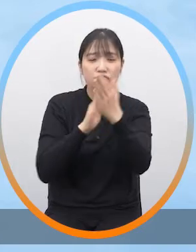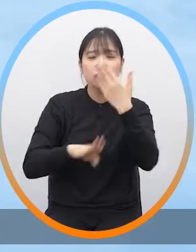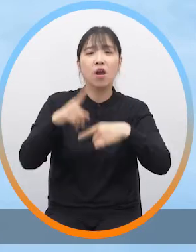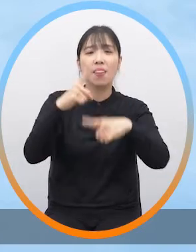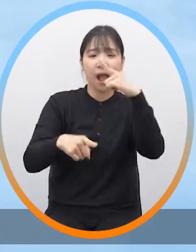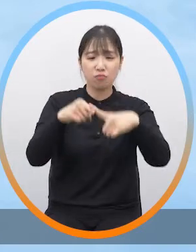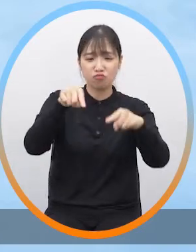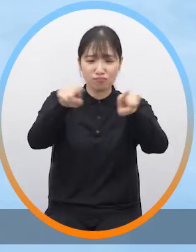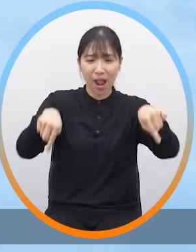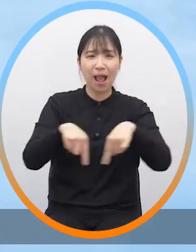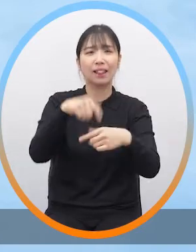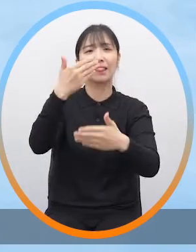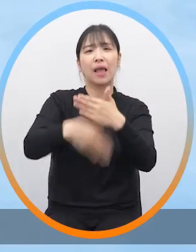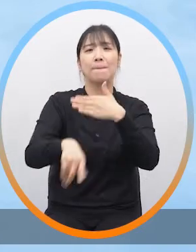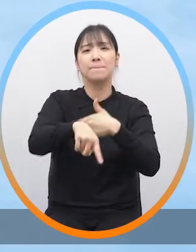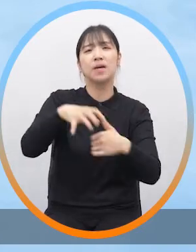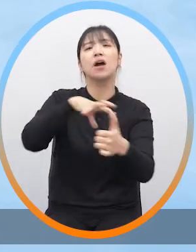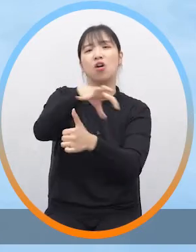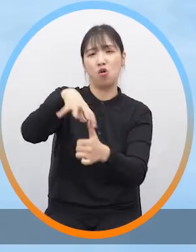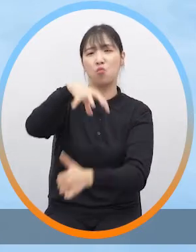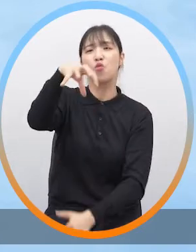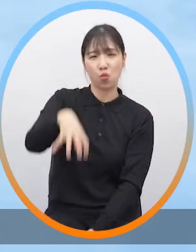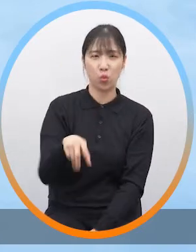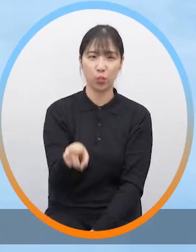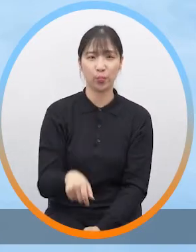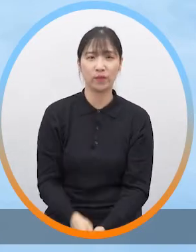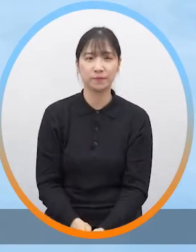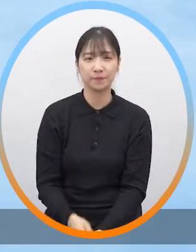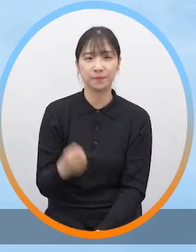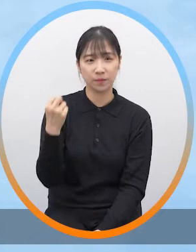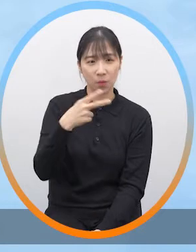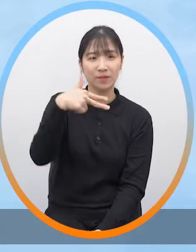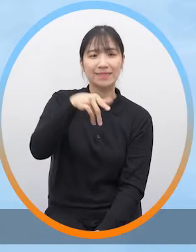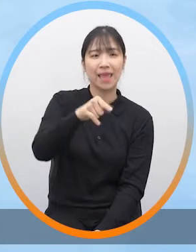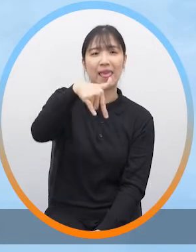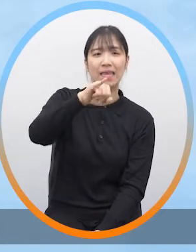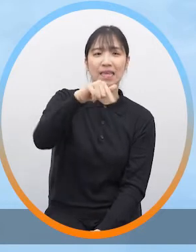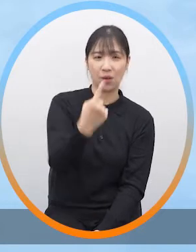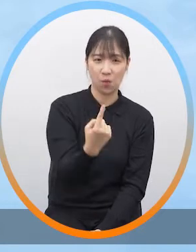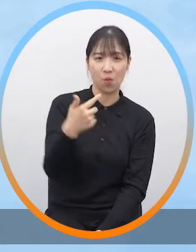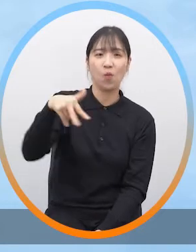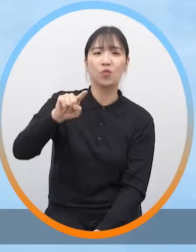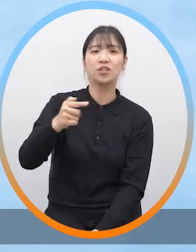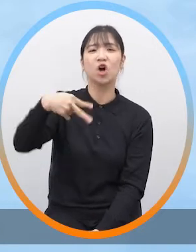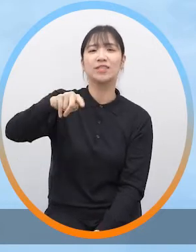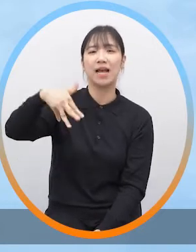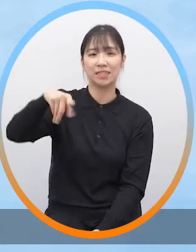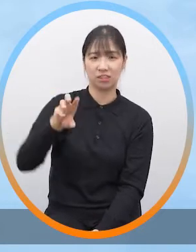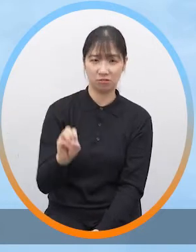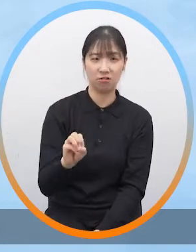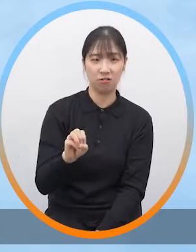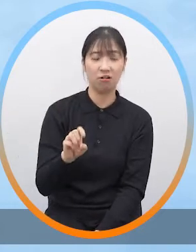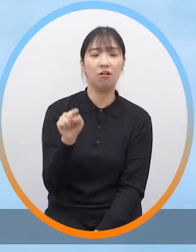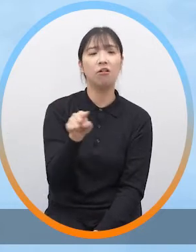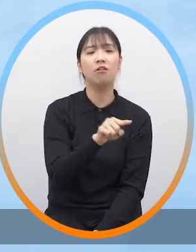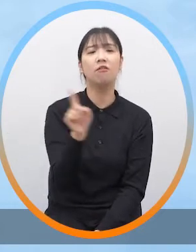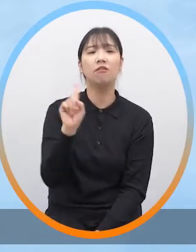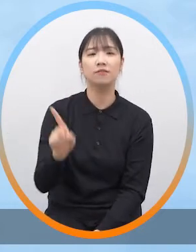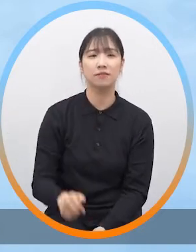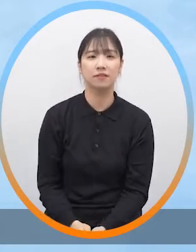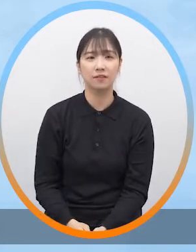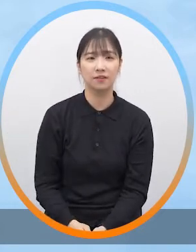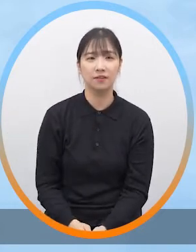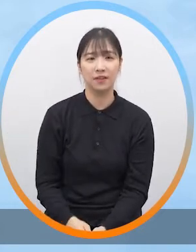목판이 남아있어요. 그 목판을 보존하는 곳이 경판고입니다. 그 다음에 제기고나 전사청이라고 하는 것은 아까도 말씀드렸던